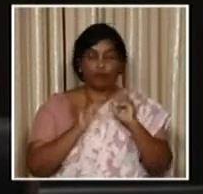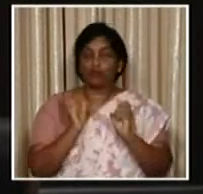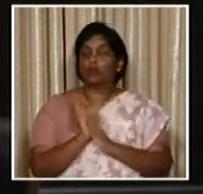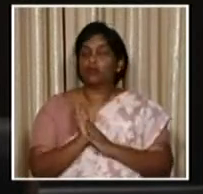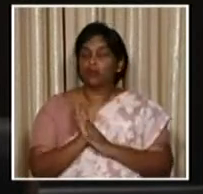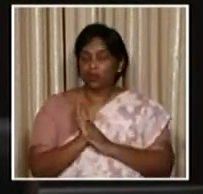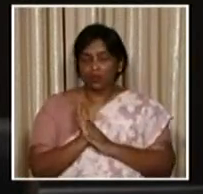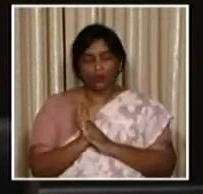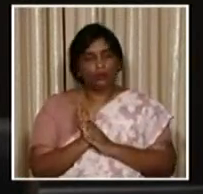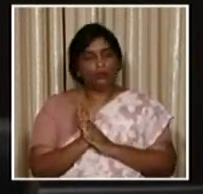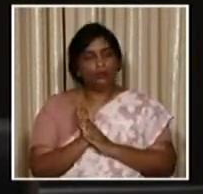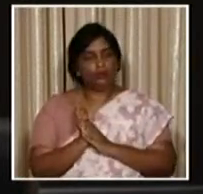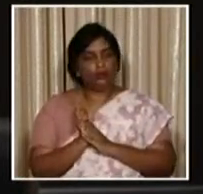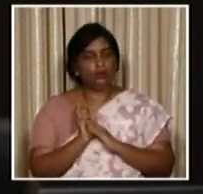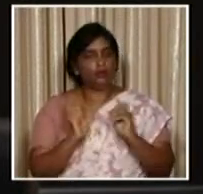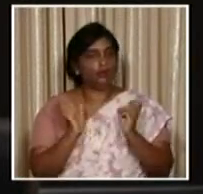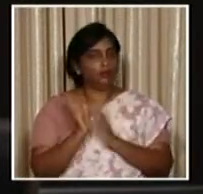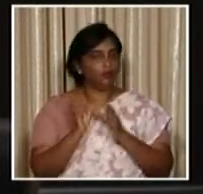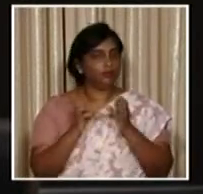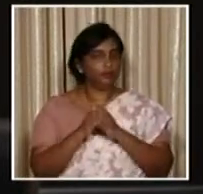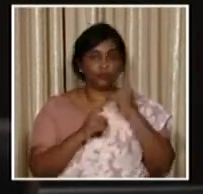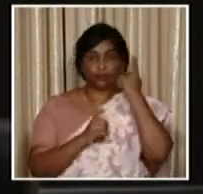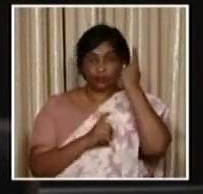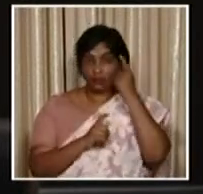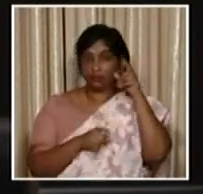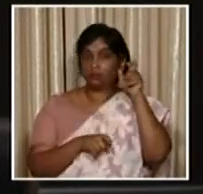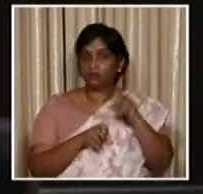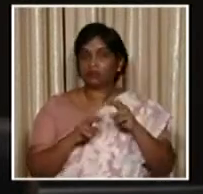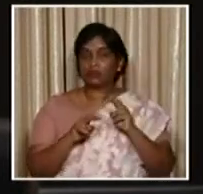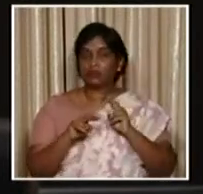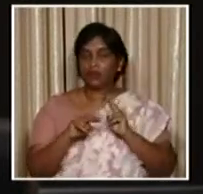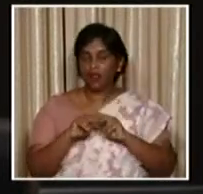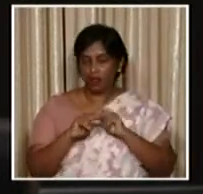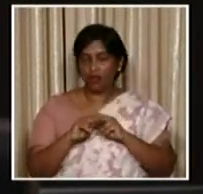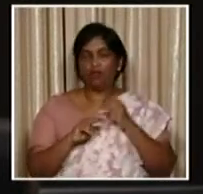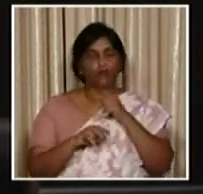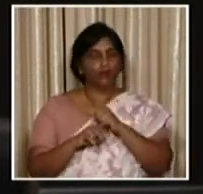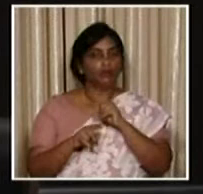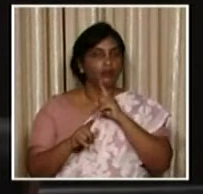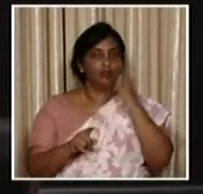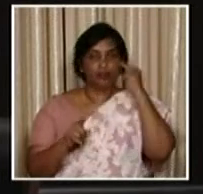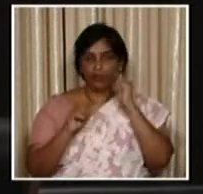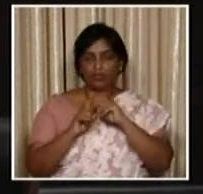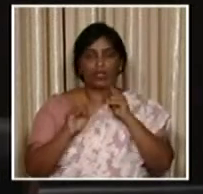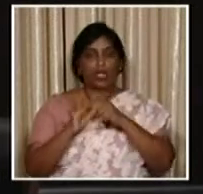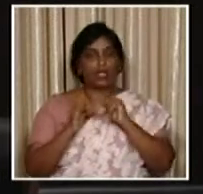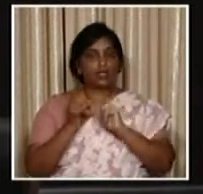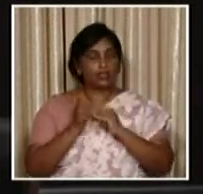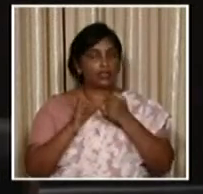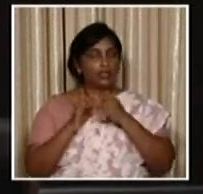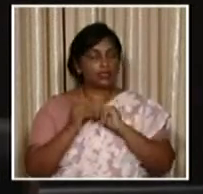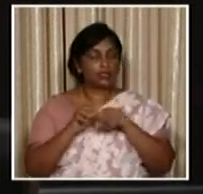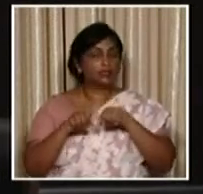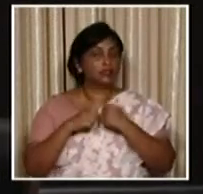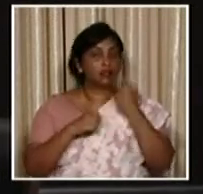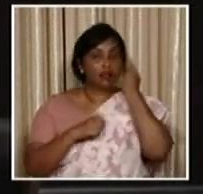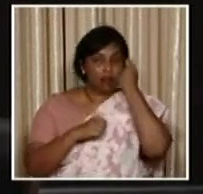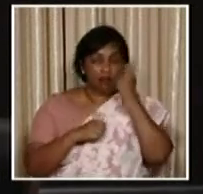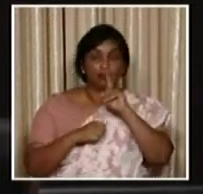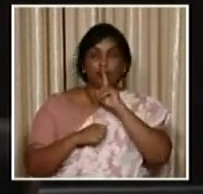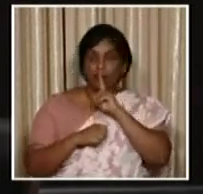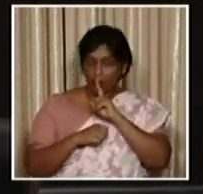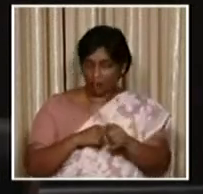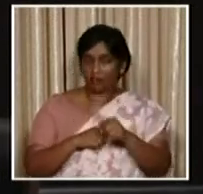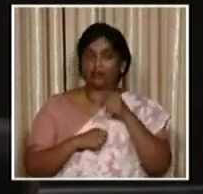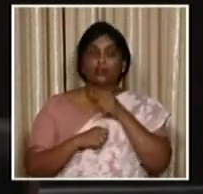කොමිසමට කොමිසමේ මහා මොලකරු නව්ෆර් මෞලවි ගැන කතා කරනවා. ISIS සංවිධානයේ මතවාදී උගන්වපු එක ගැන